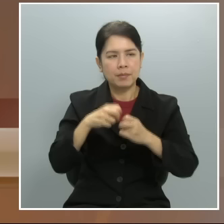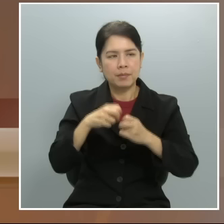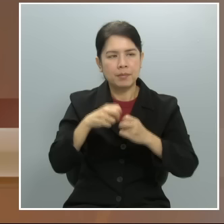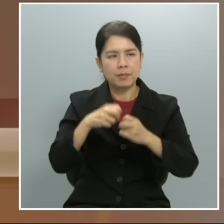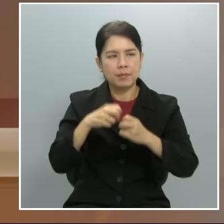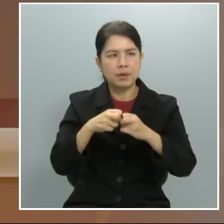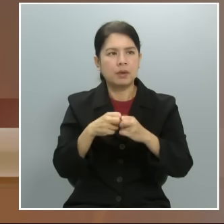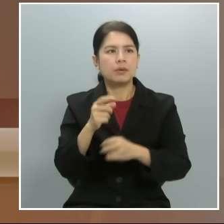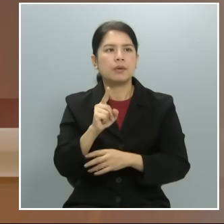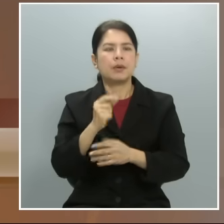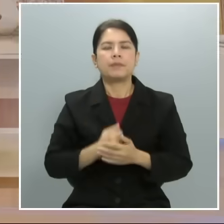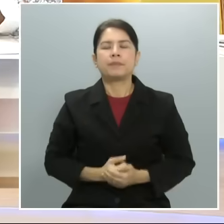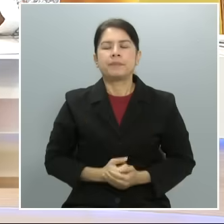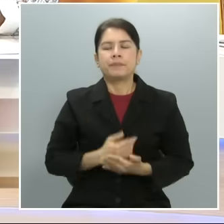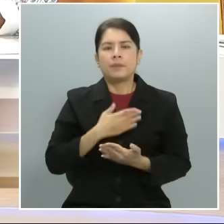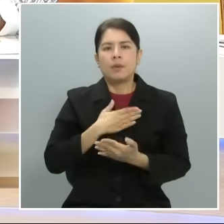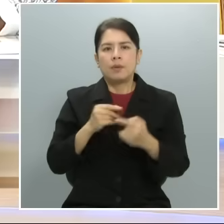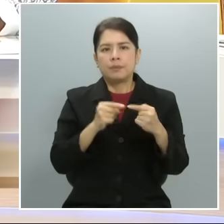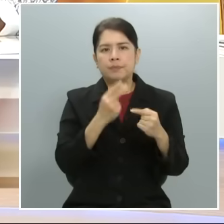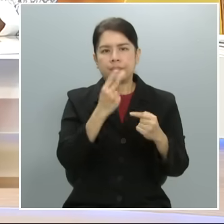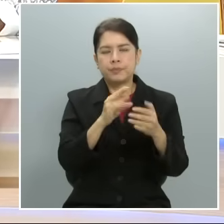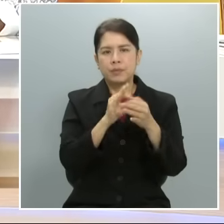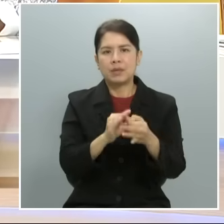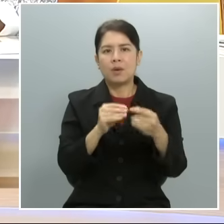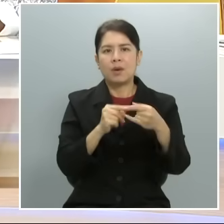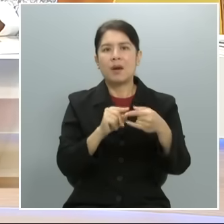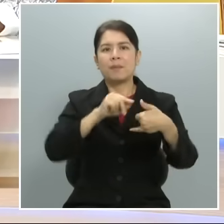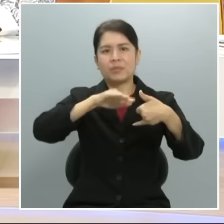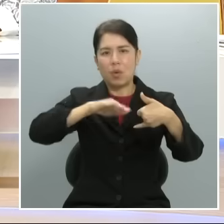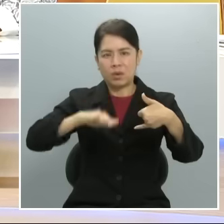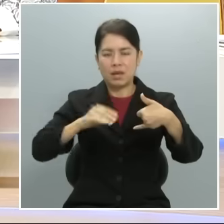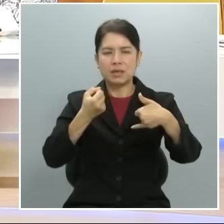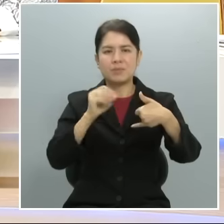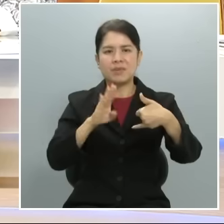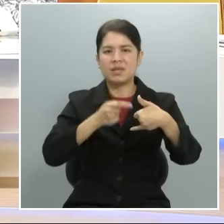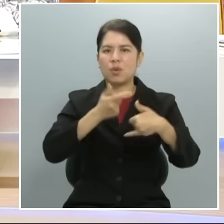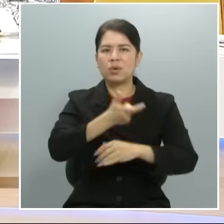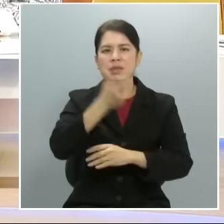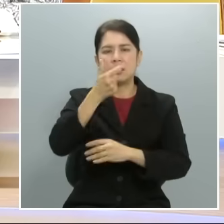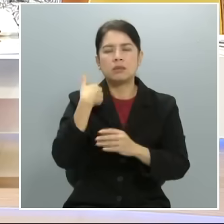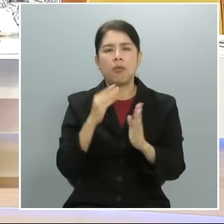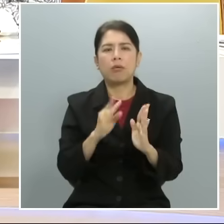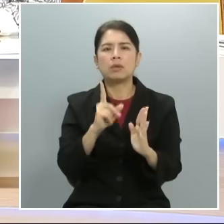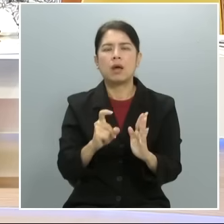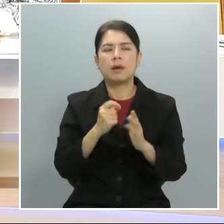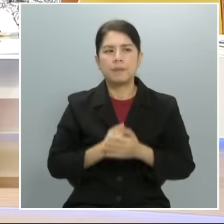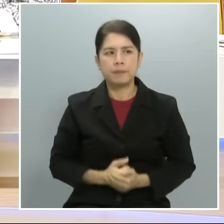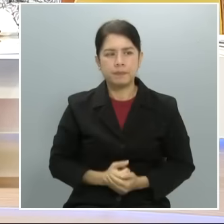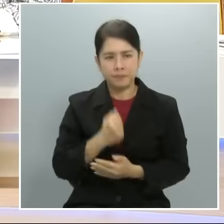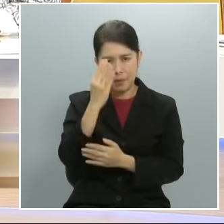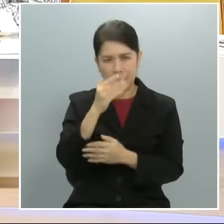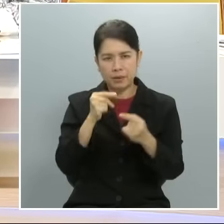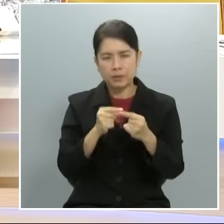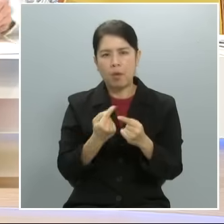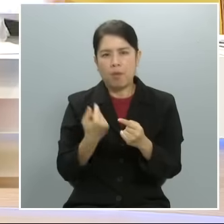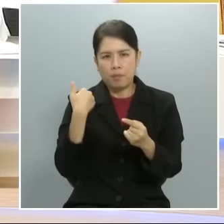ผมต่อเนื่องเรื่องเมื่อสักครู่สักหน่อยท่านผู้ชมกรณีที่รากรไม่คาดคิดจริงๆว่าจะมีคนเอาเรื่องอย่างนี้